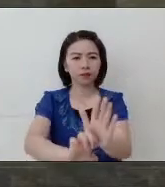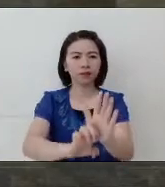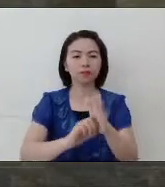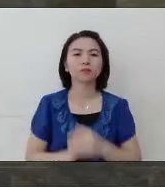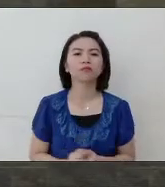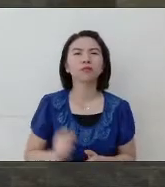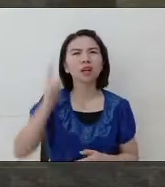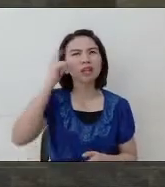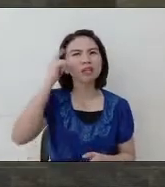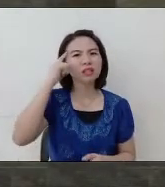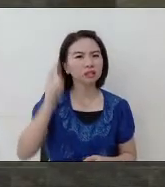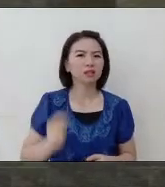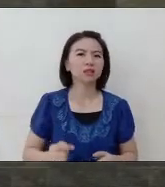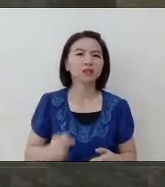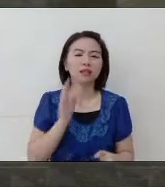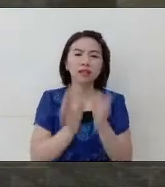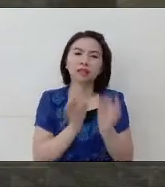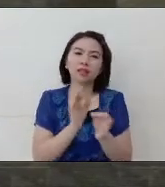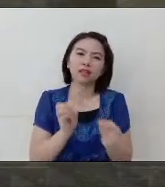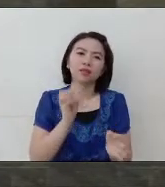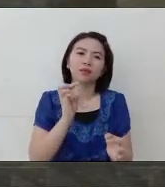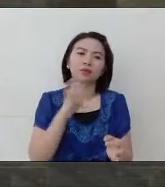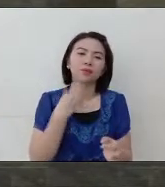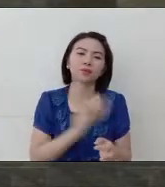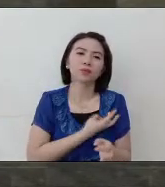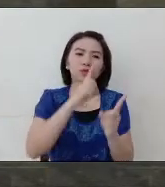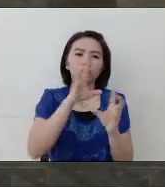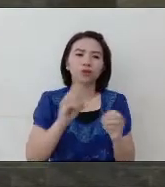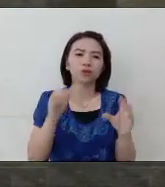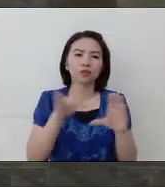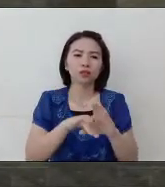ito ay umaapaw.